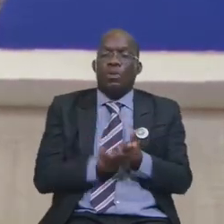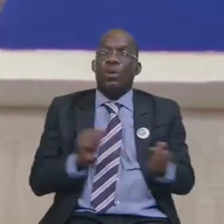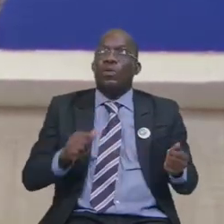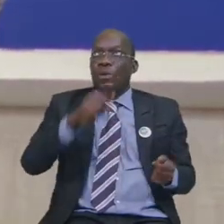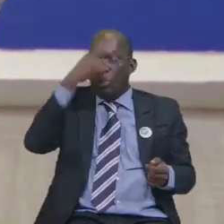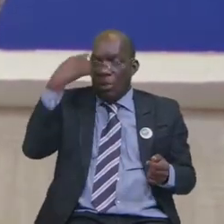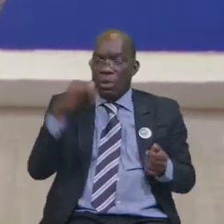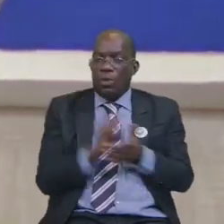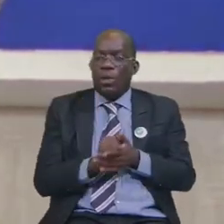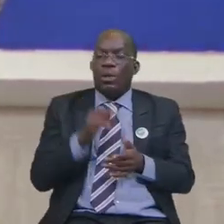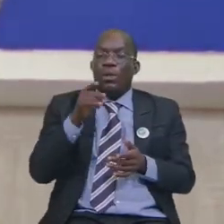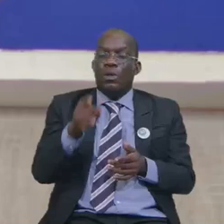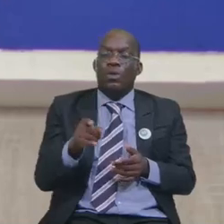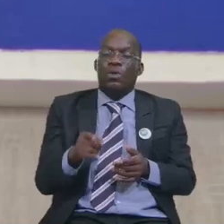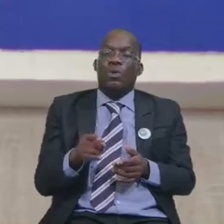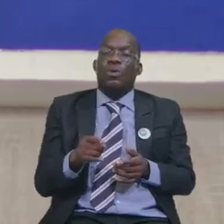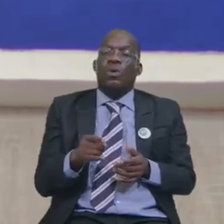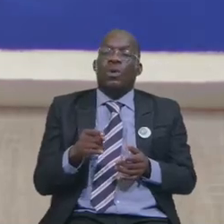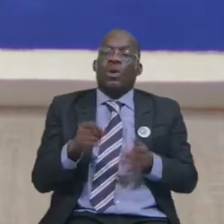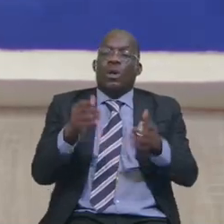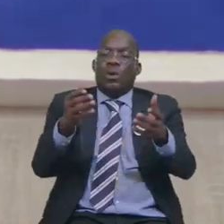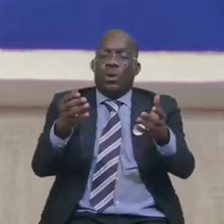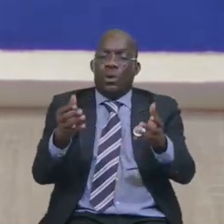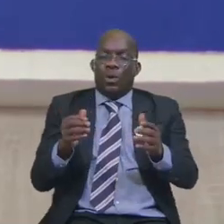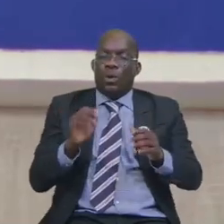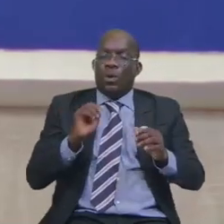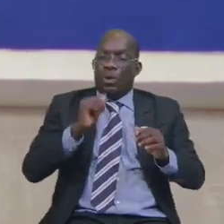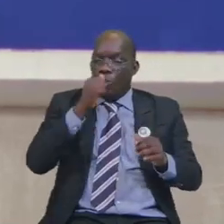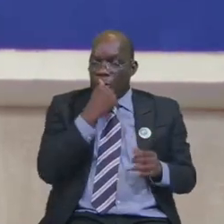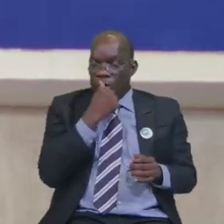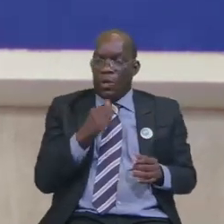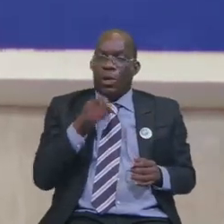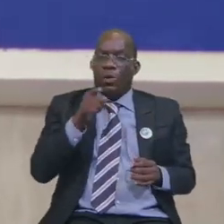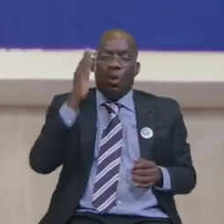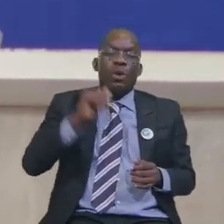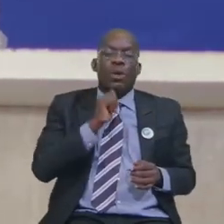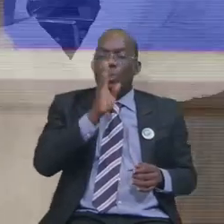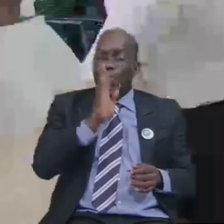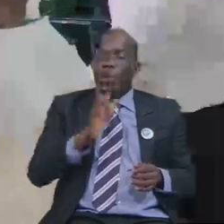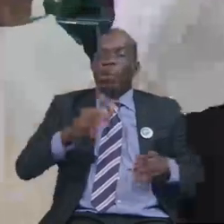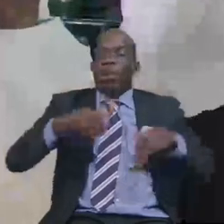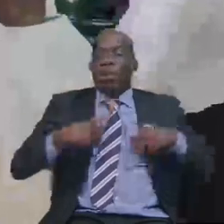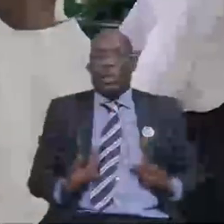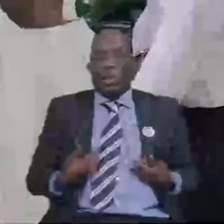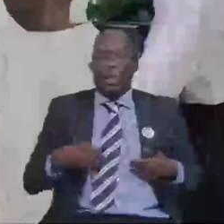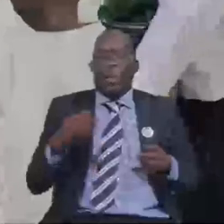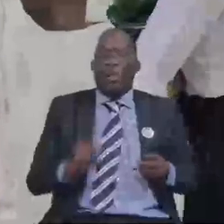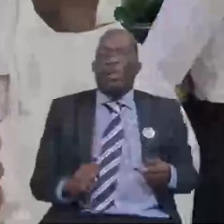tu persévère tu ne seras pas fatigué la foi du Seigneur